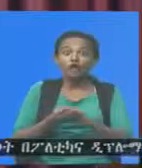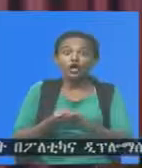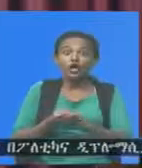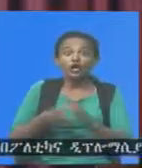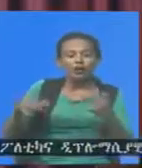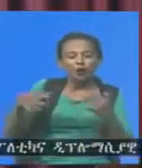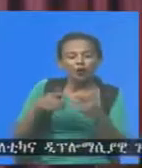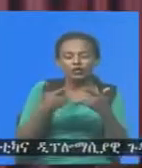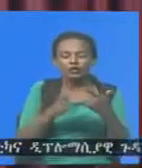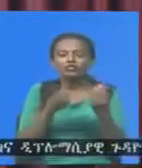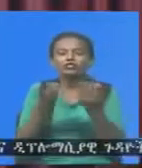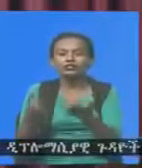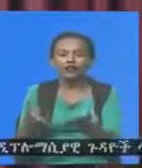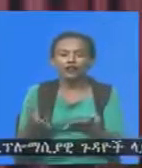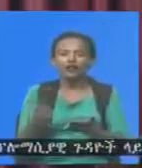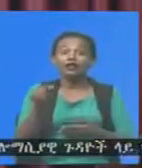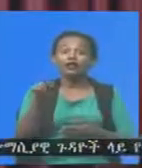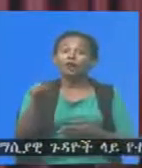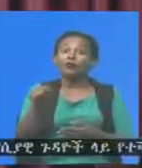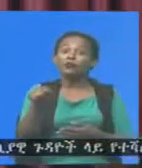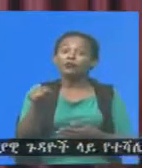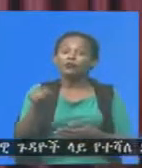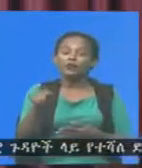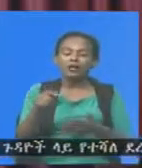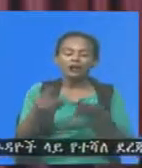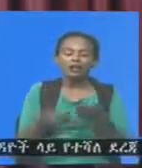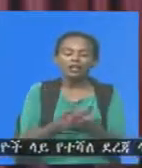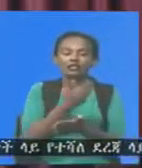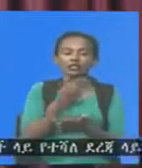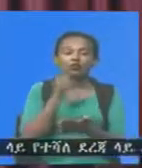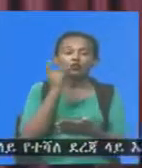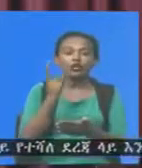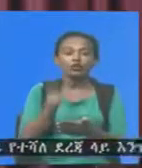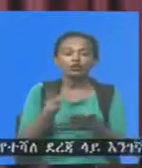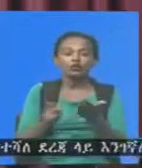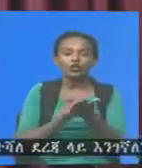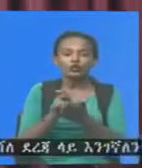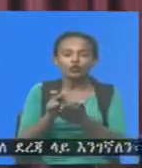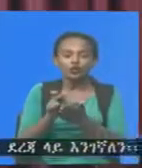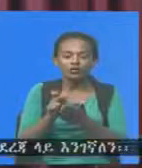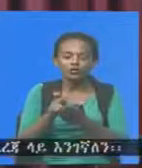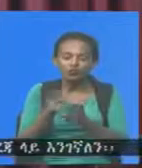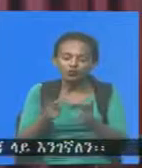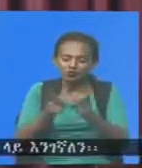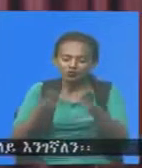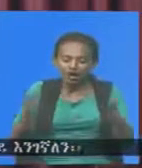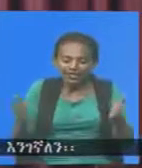ይሰጣል። ያም በታድሶ እንዳየነው የዲሞክራሲ አውድ እየጠበበ ሲሄድ አንዱ